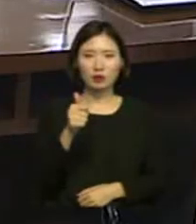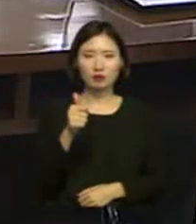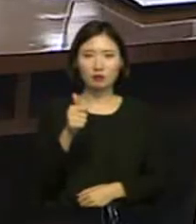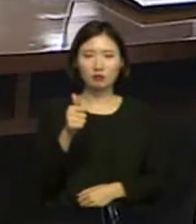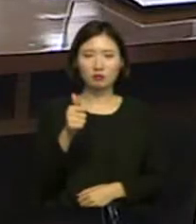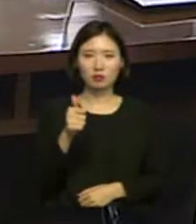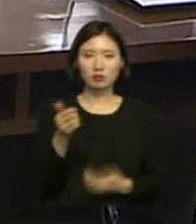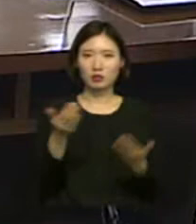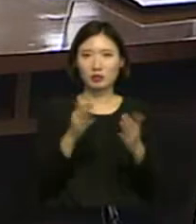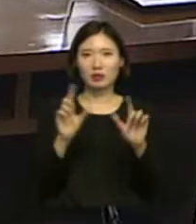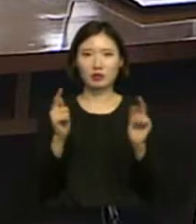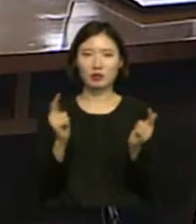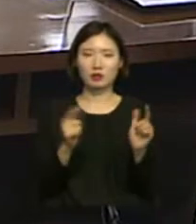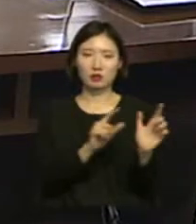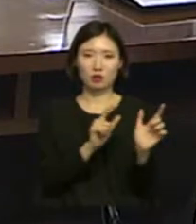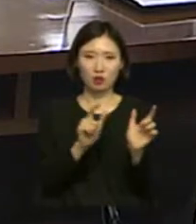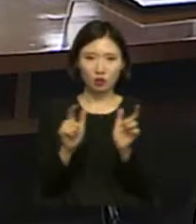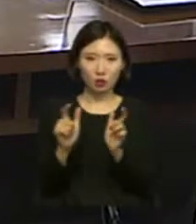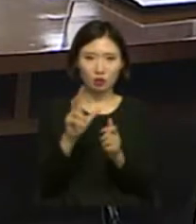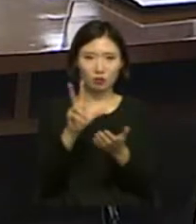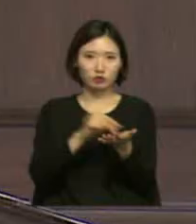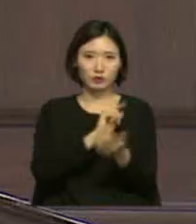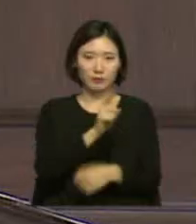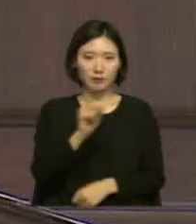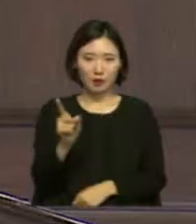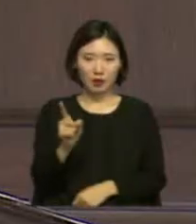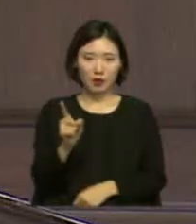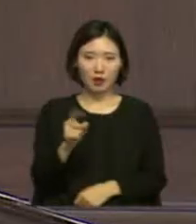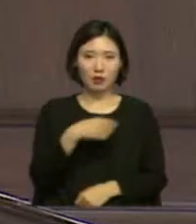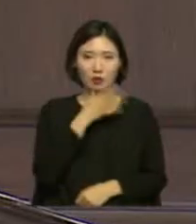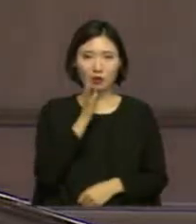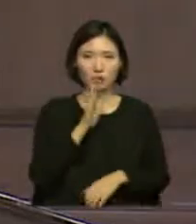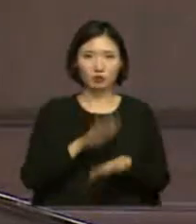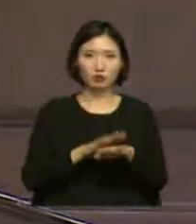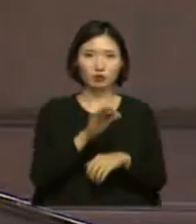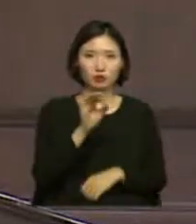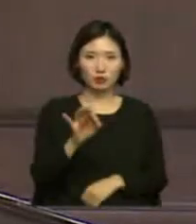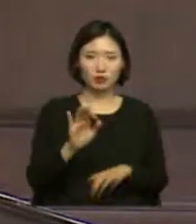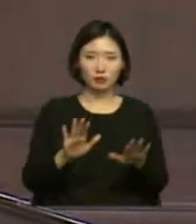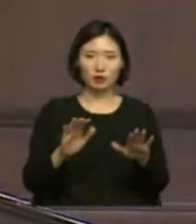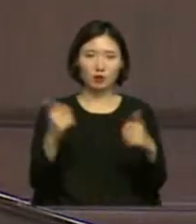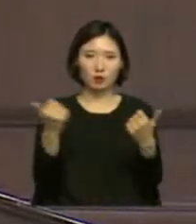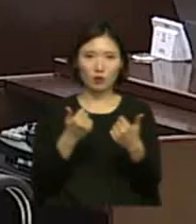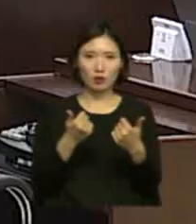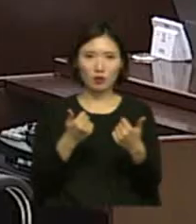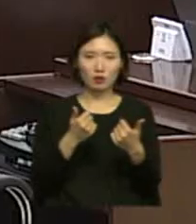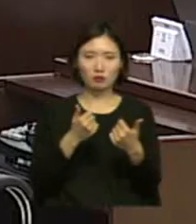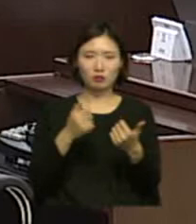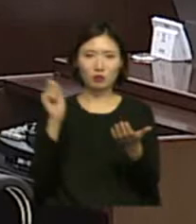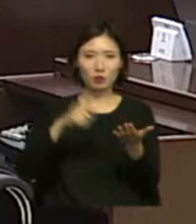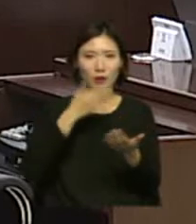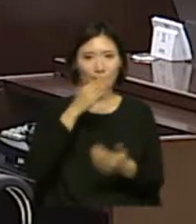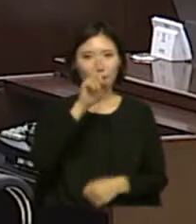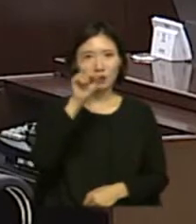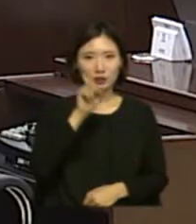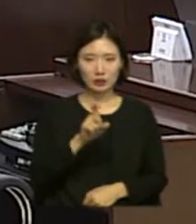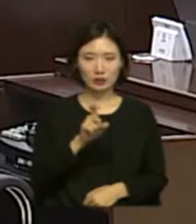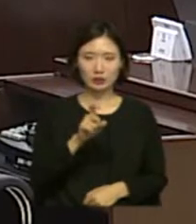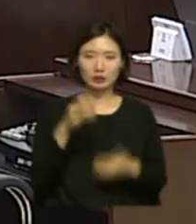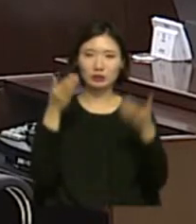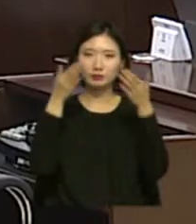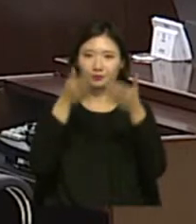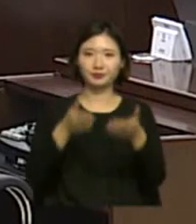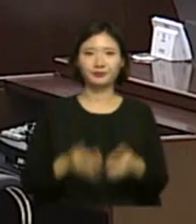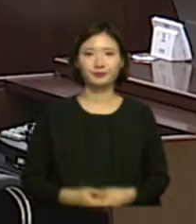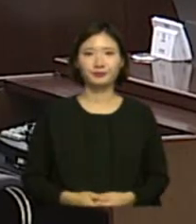예산 심사를 앞두고 여러 문제점이 지적된 어르신 공모 수당이 이번 정례회 를 무사히 넘길 수 있을지 주목됩니다 딜 i've 서울